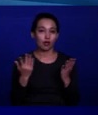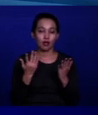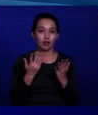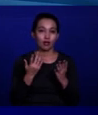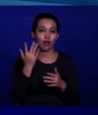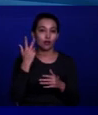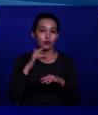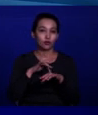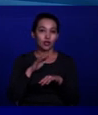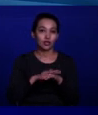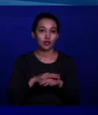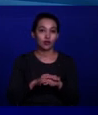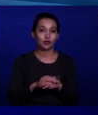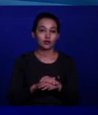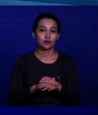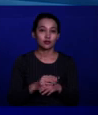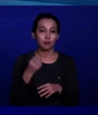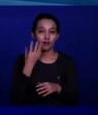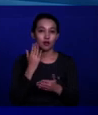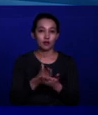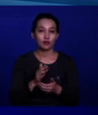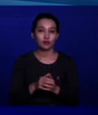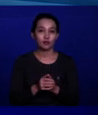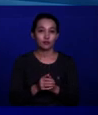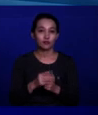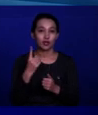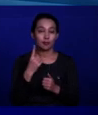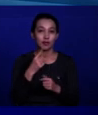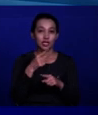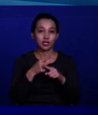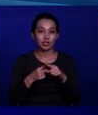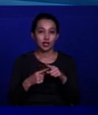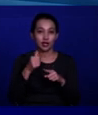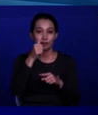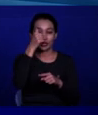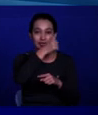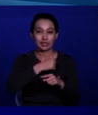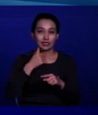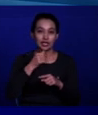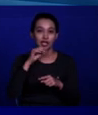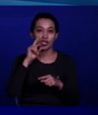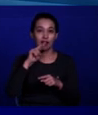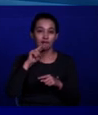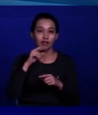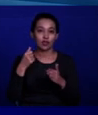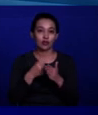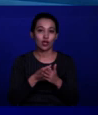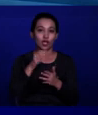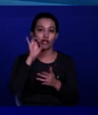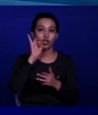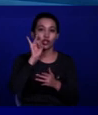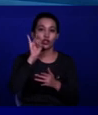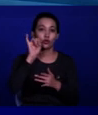tugashini aniqlab olsak. Birinchi yarim yilimiz yanvar oyidan iyun oyigacha, ikkinchi yarim yilimiz